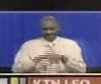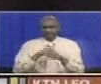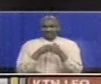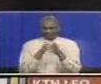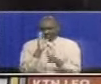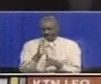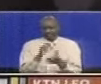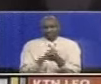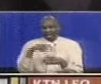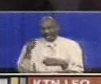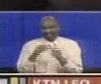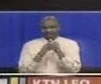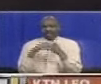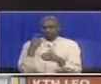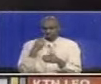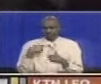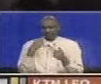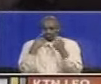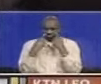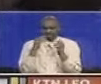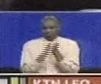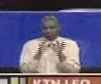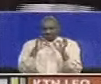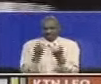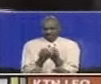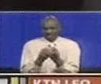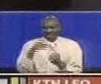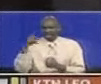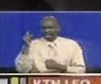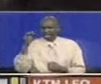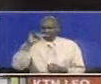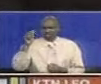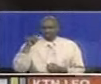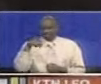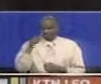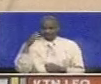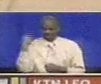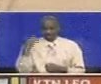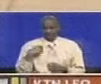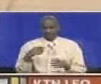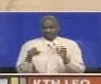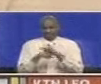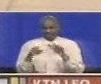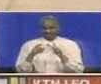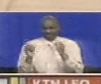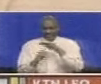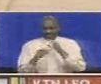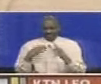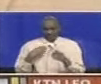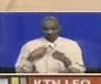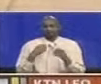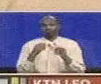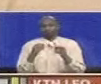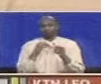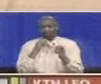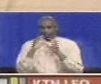pia waliomboleza na familia ya Waruru Kanja. Kanja aliwahi kuhudumu kama waziri wa masuala ya mawasiliano na pia kuhudumu